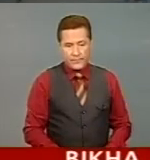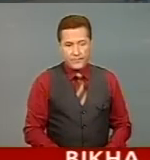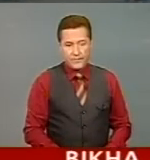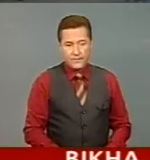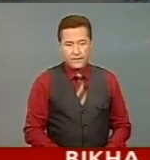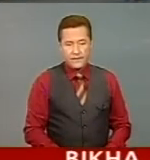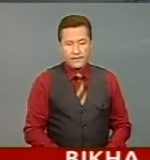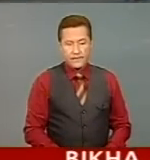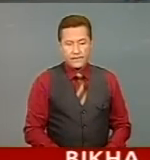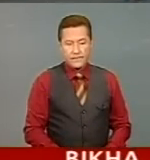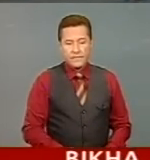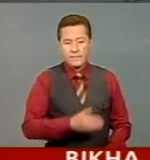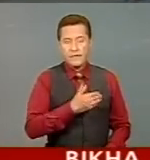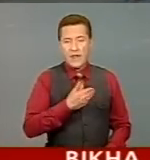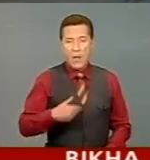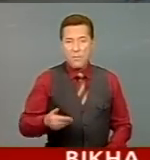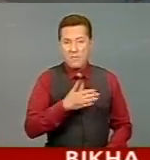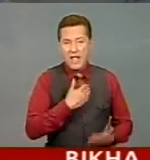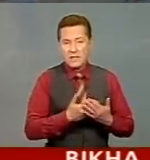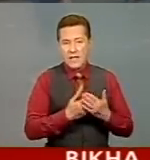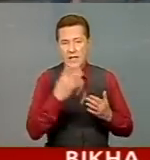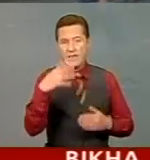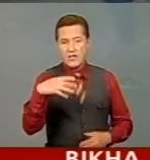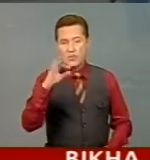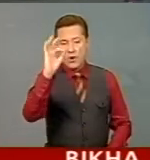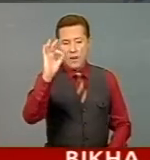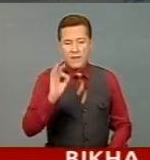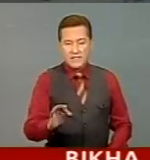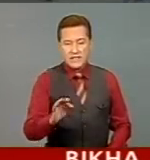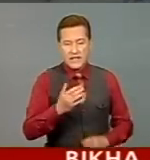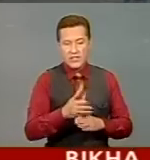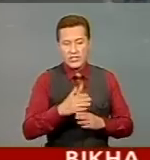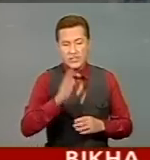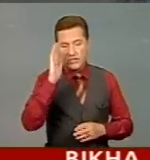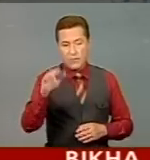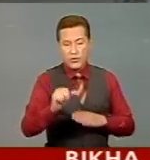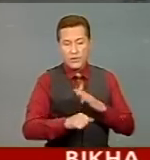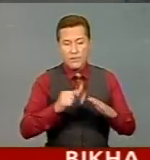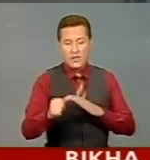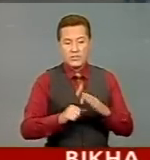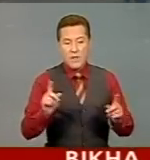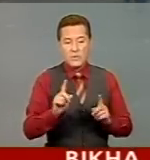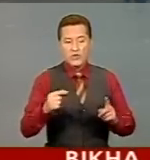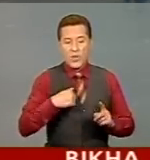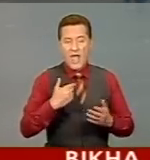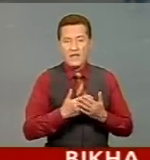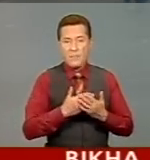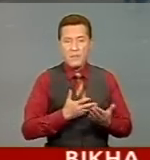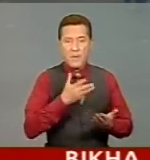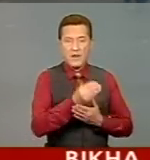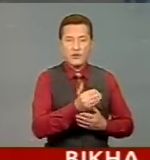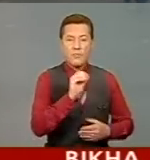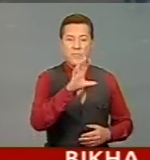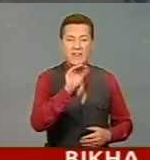Ми где-то на 40% частично станем бомжами. То, что я сейчас, например, плачу 15